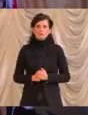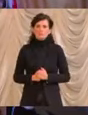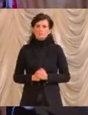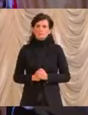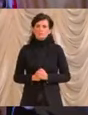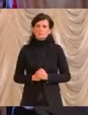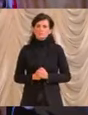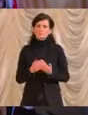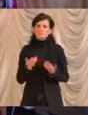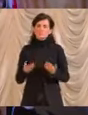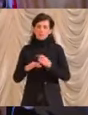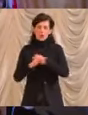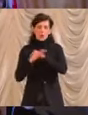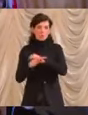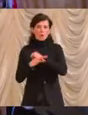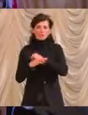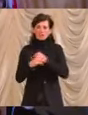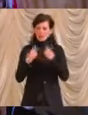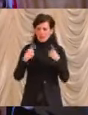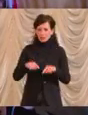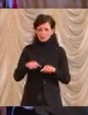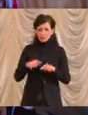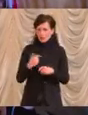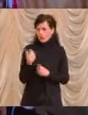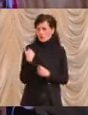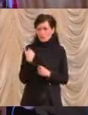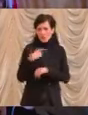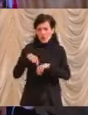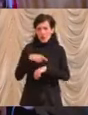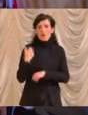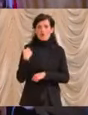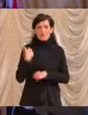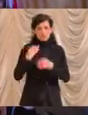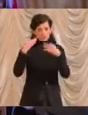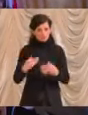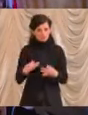abbiamo concordato in queste ore ci permette